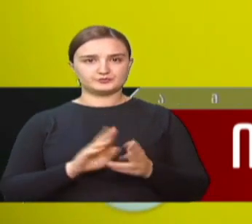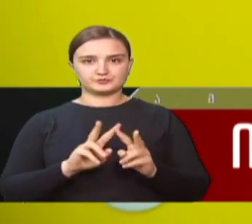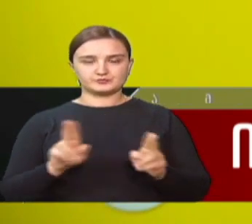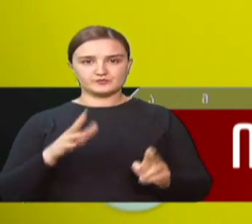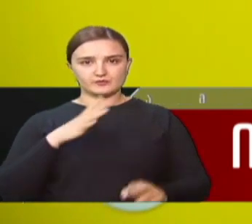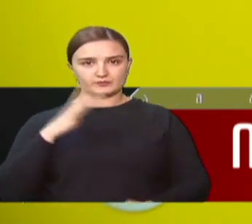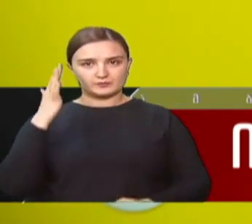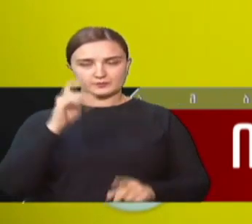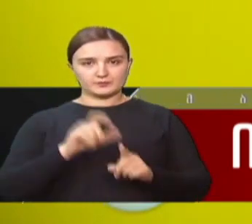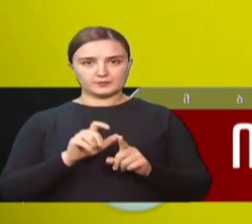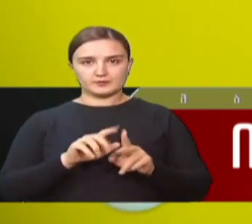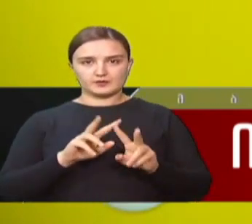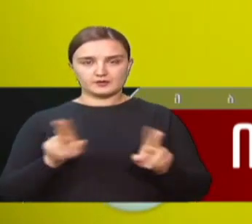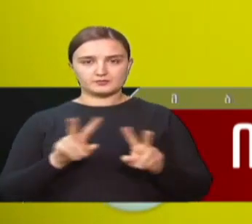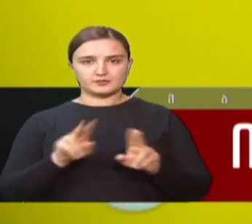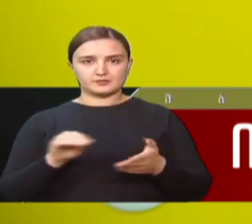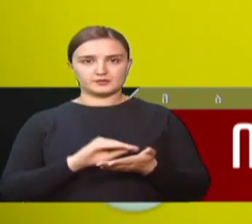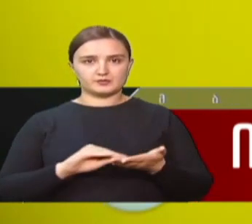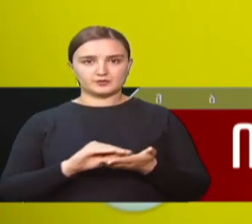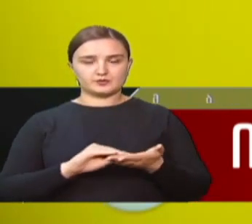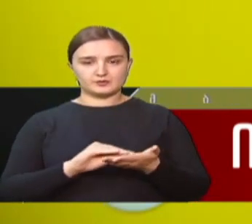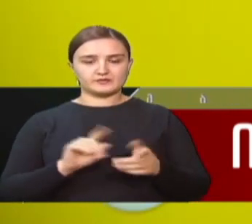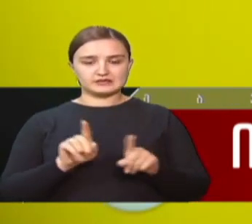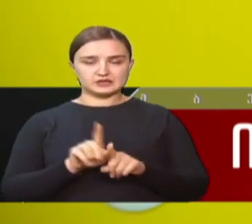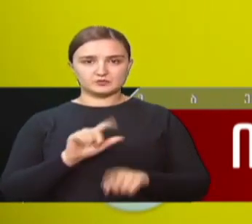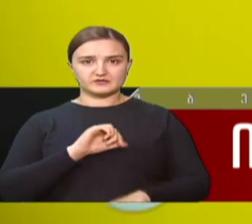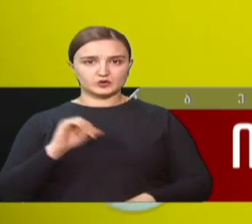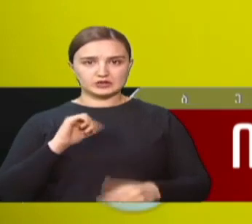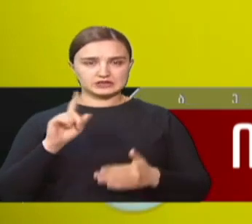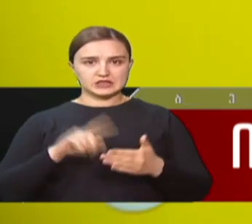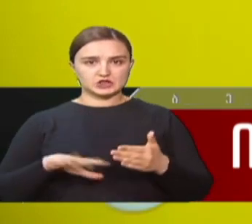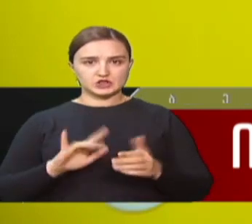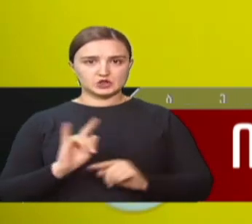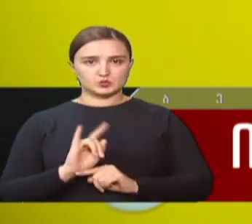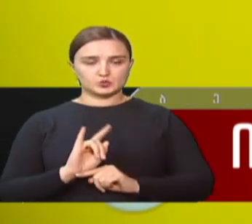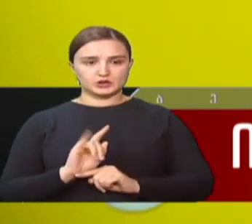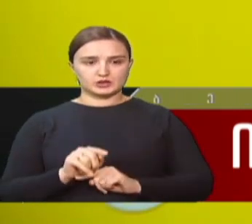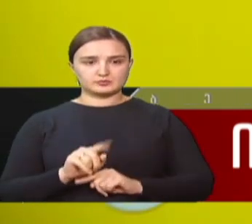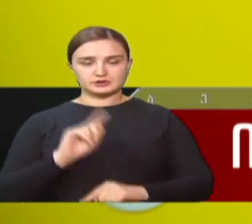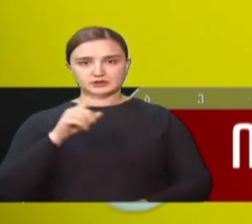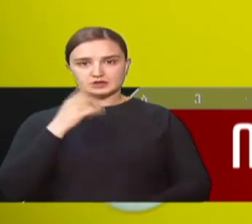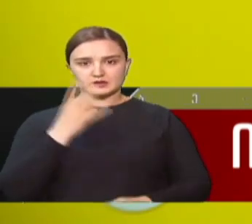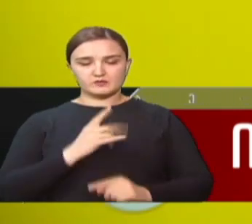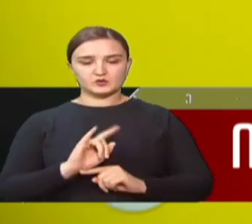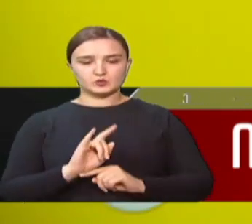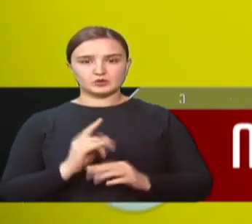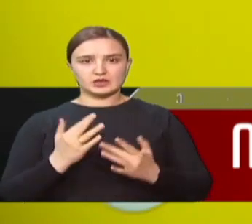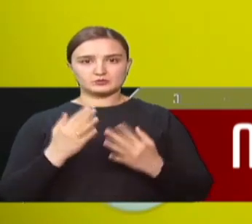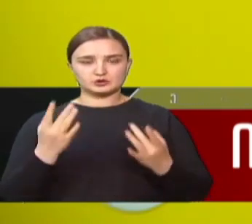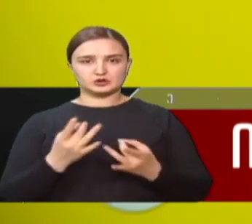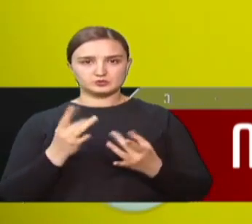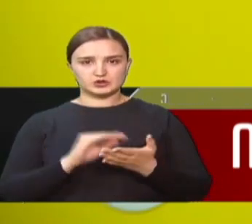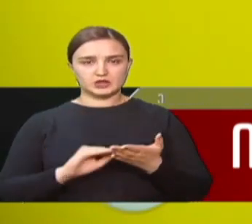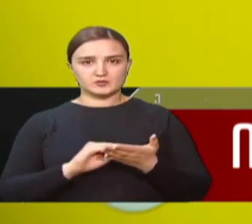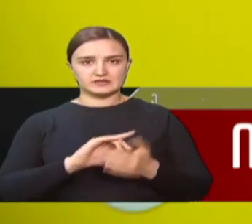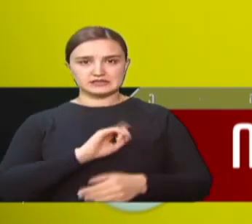გზავნილები, ერთი და იგივეს იმეორებენ, ოღონდ ისე რომ თვითონაც არ ჯერათ ამ ტყუილების და რა თქმა უნდა ტყუილს რამდენჯერაც გაიმეორებ,